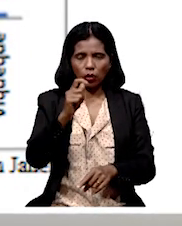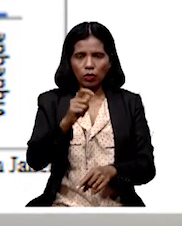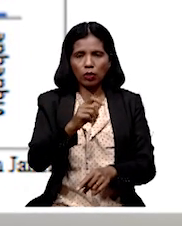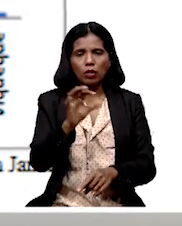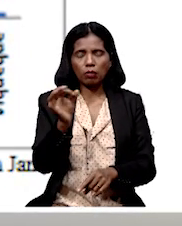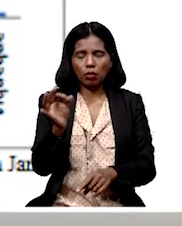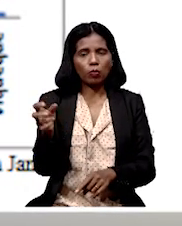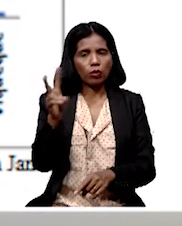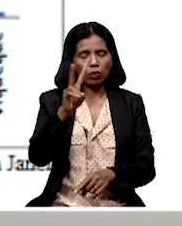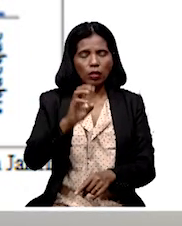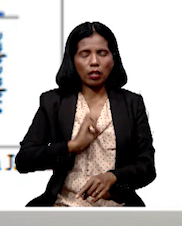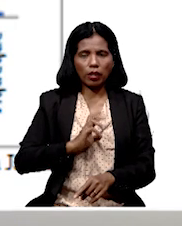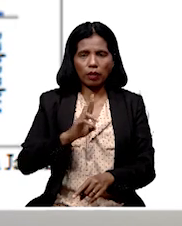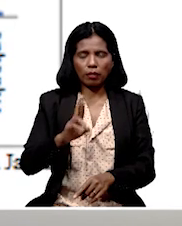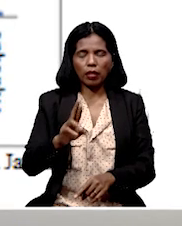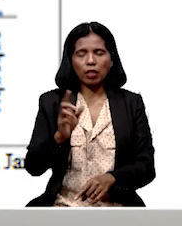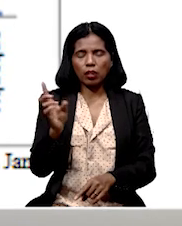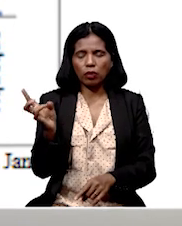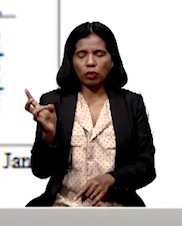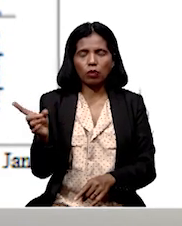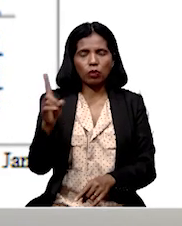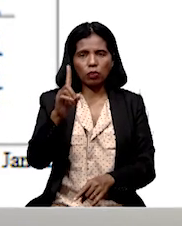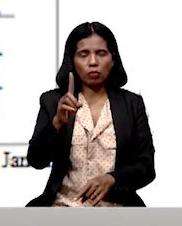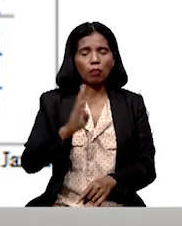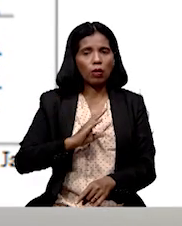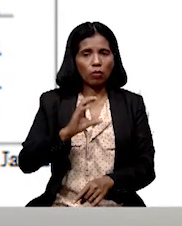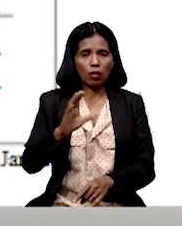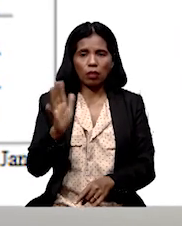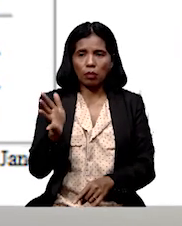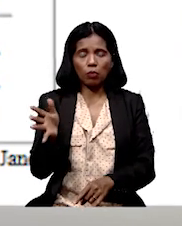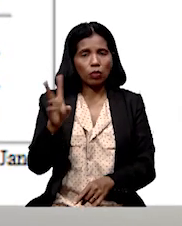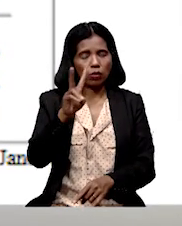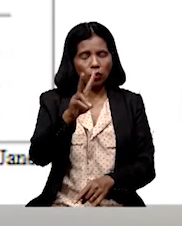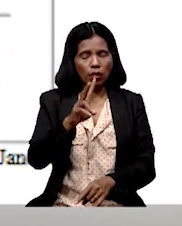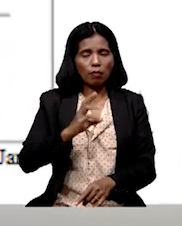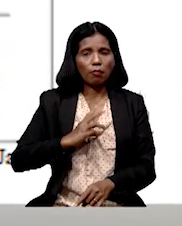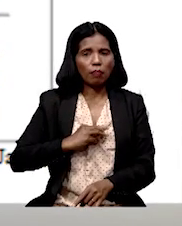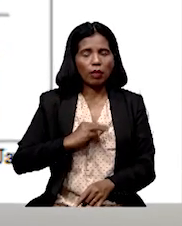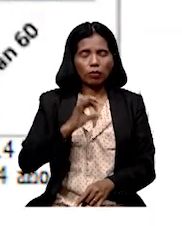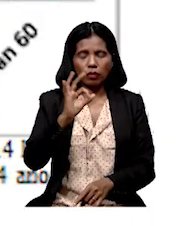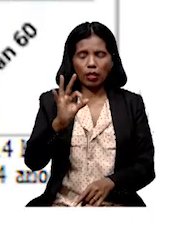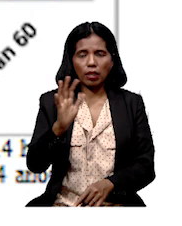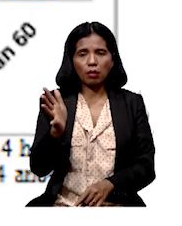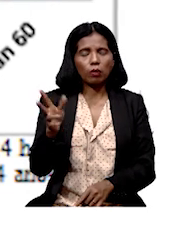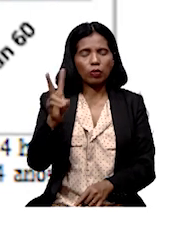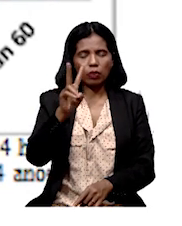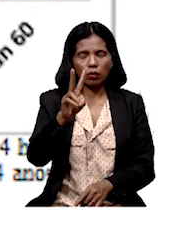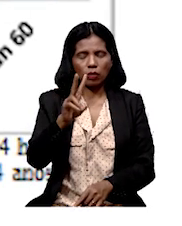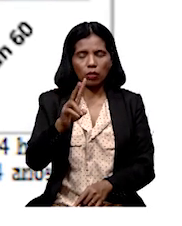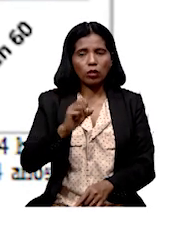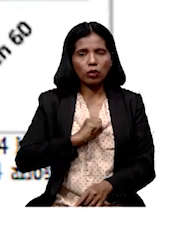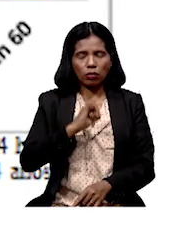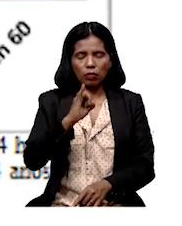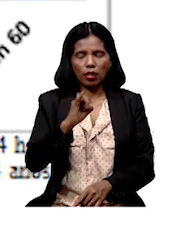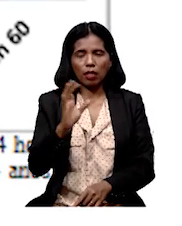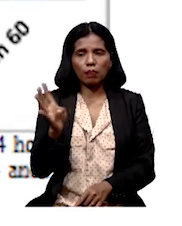resin rua, ermera hitu nulu resin hitu, baukau lima nulu resin rua, manufahi lima nulu resin rua, kova lima hat nulu resin